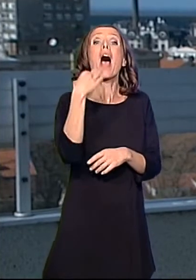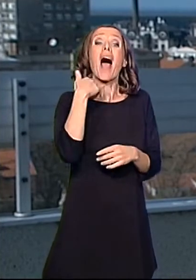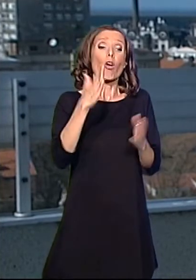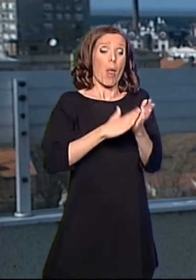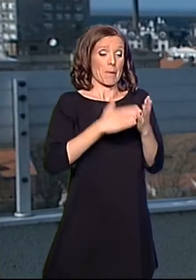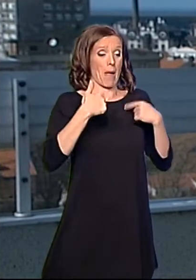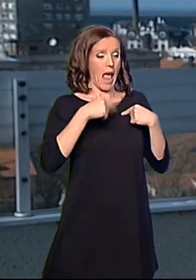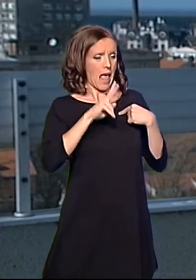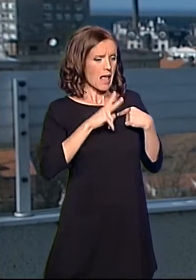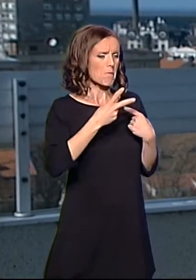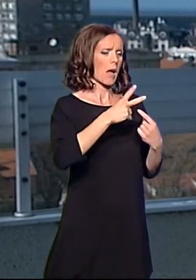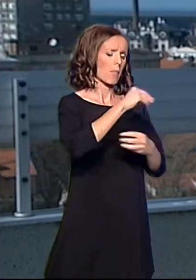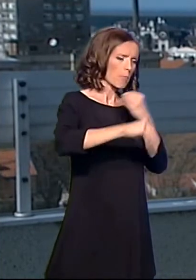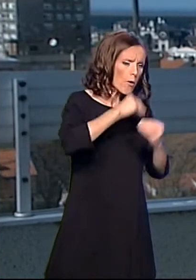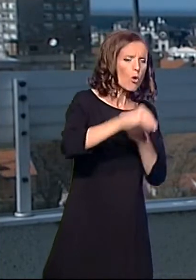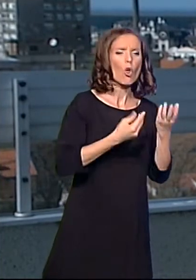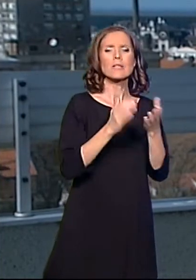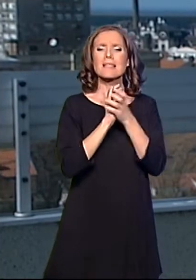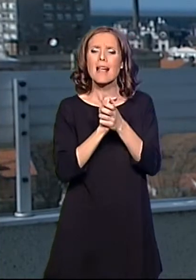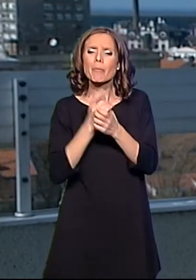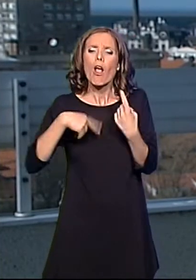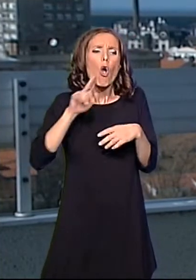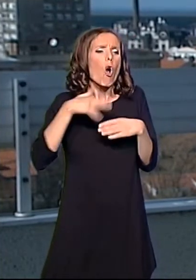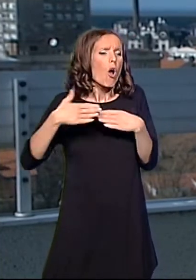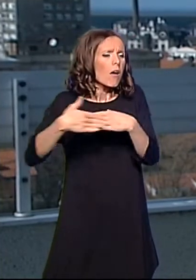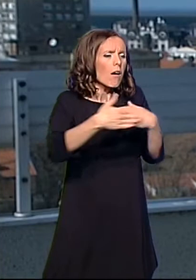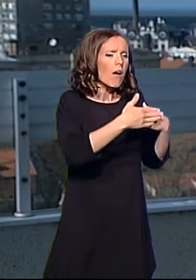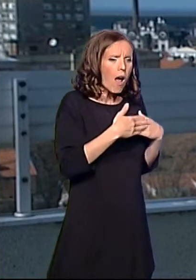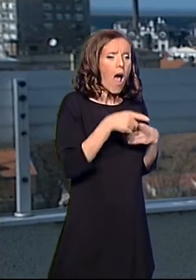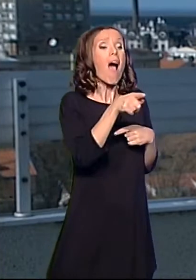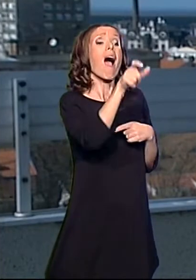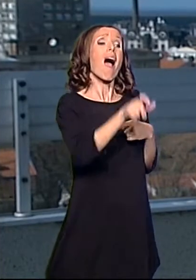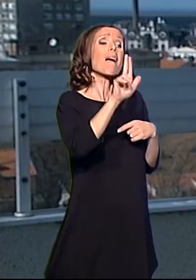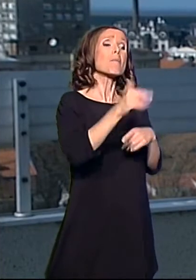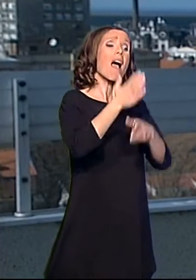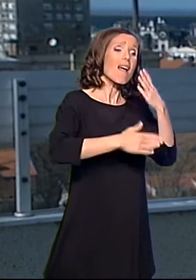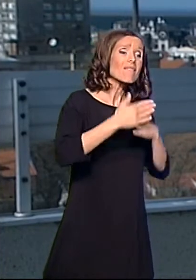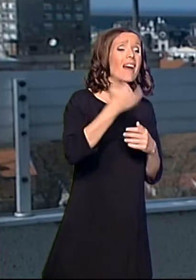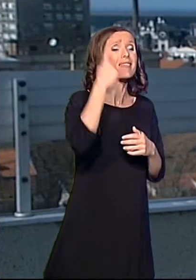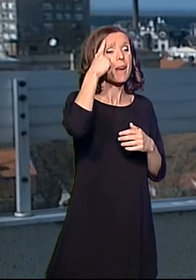okruženju nekoga ko je na takav način postoji u ovom